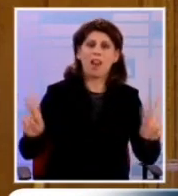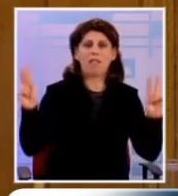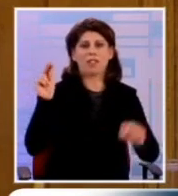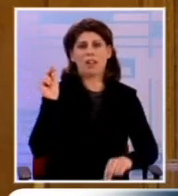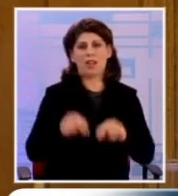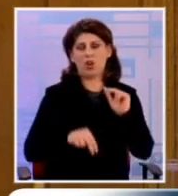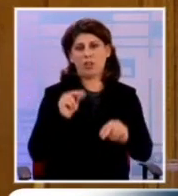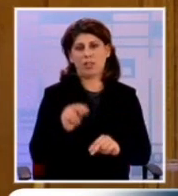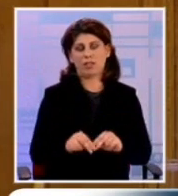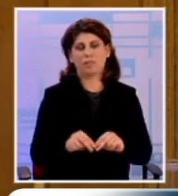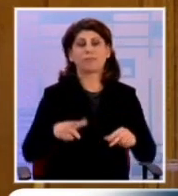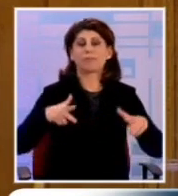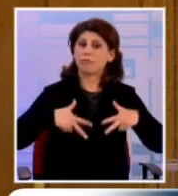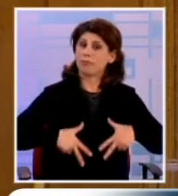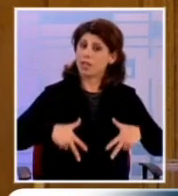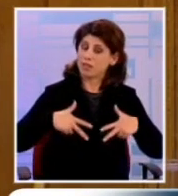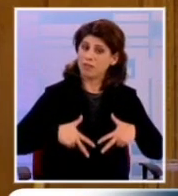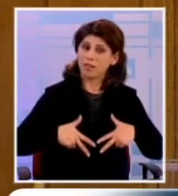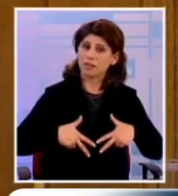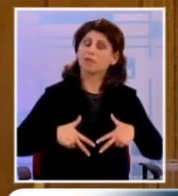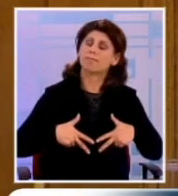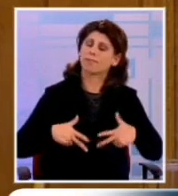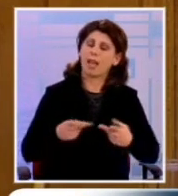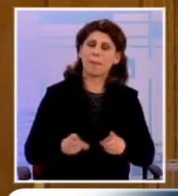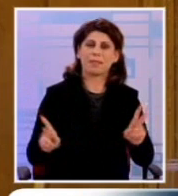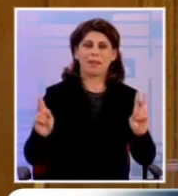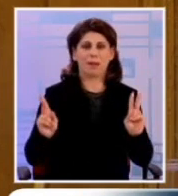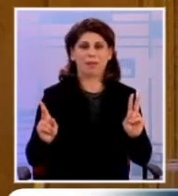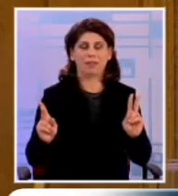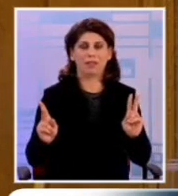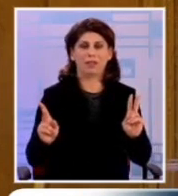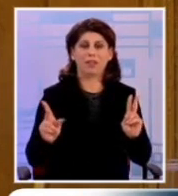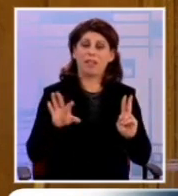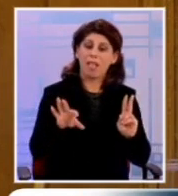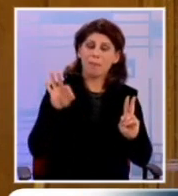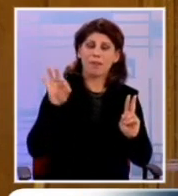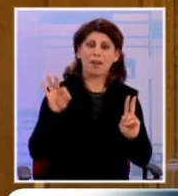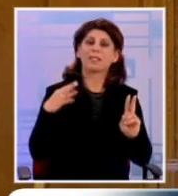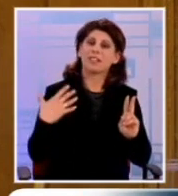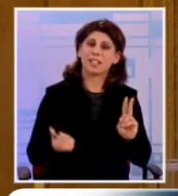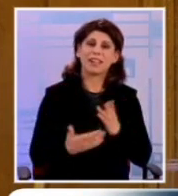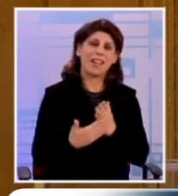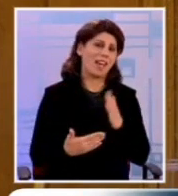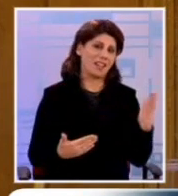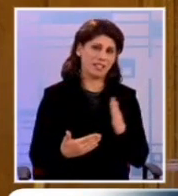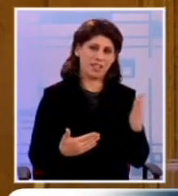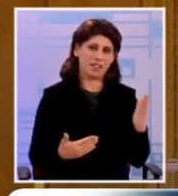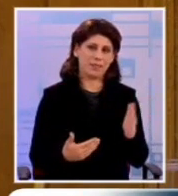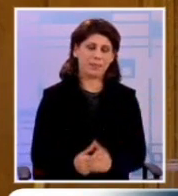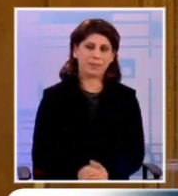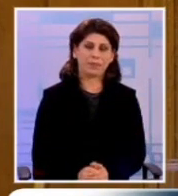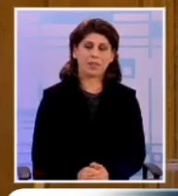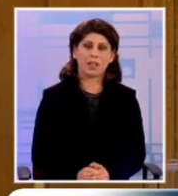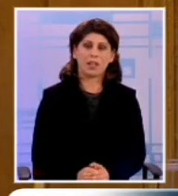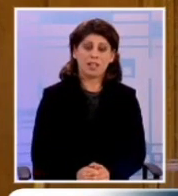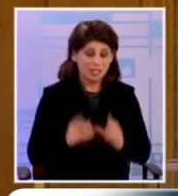εκλογές και η κυβέρνηση επιτρέπεται και επιλέγεται να είναι αριστερή. Σε